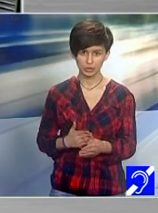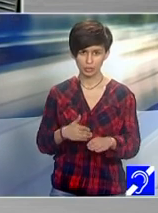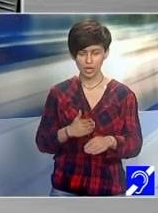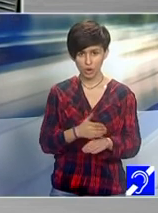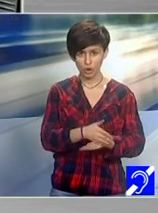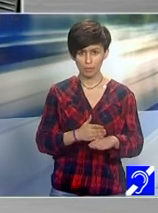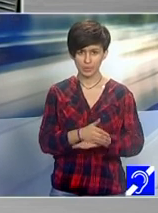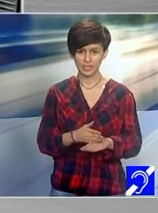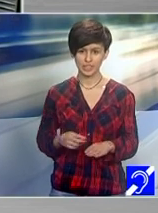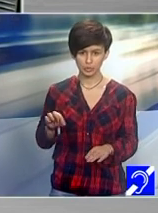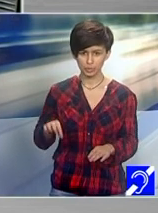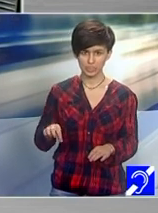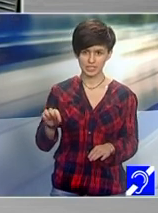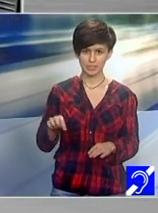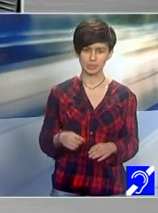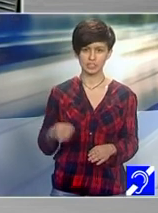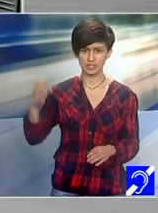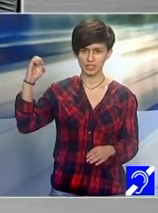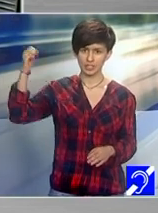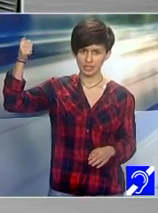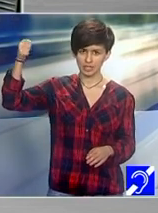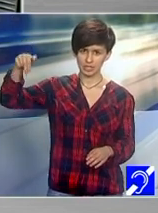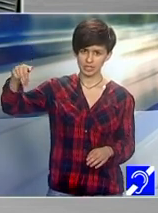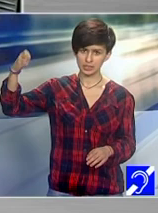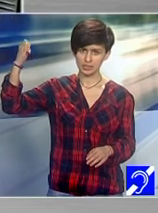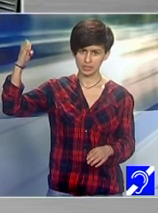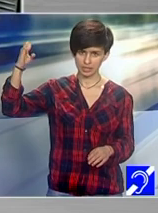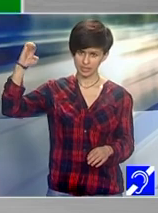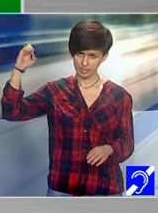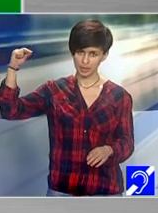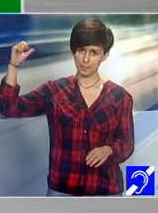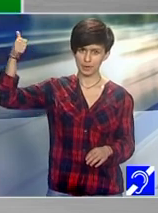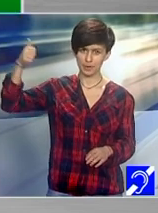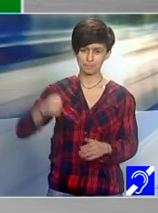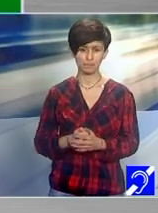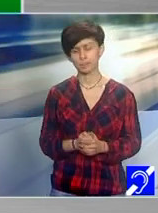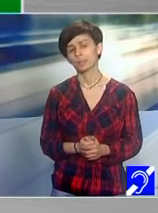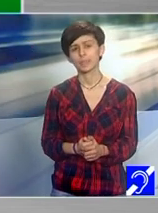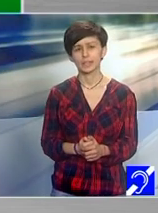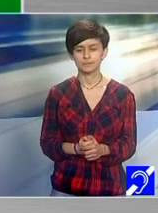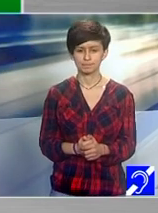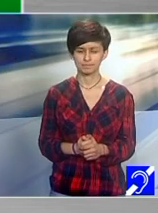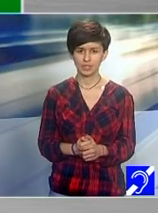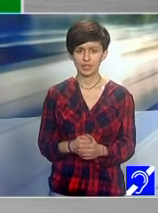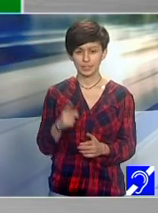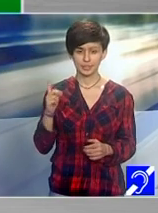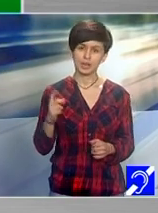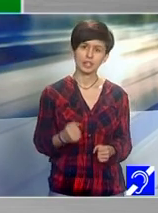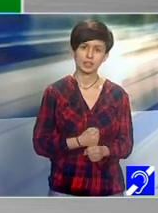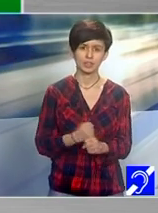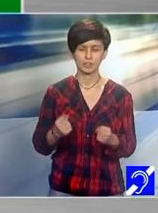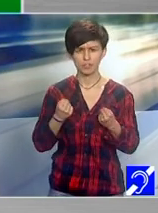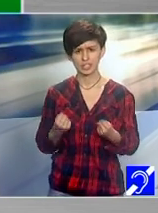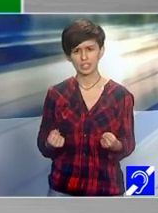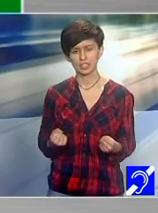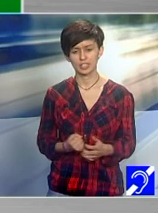cânepă. E bine, cu toate că a fost premiat și promitea, foarte greu și-a găsit